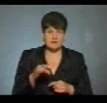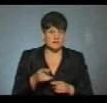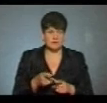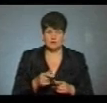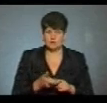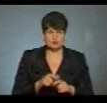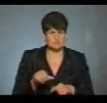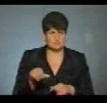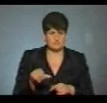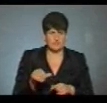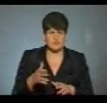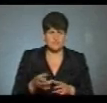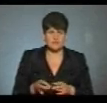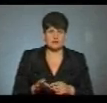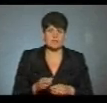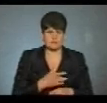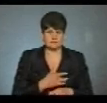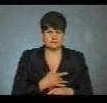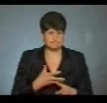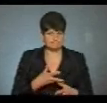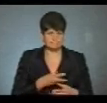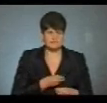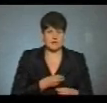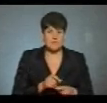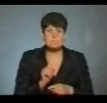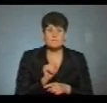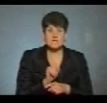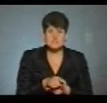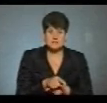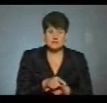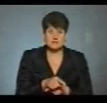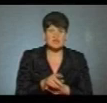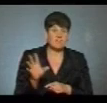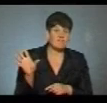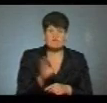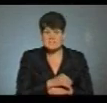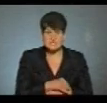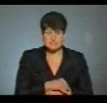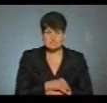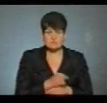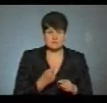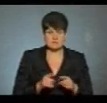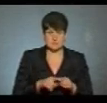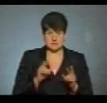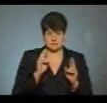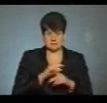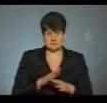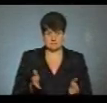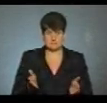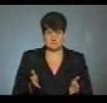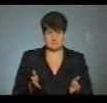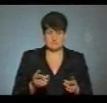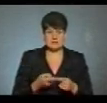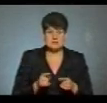препарат, направду, кардіотоксичний. І призначати його безумовно всім підряд – це винятково небезпечно,